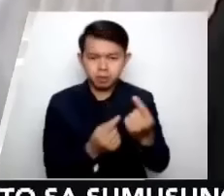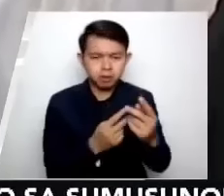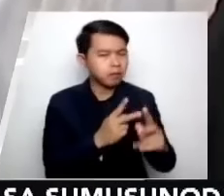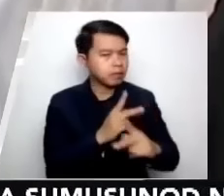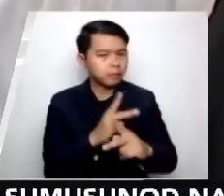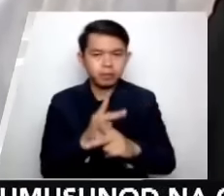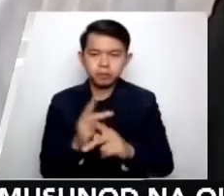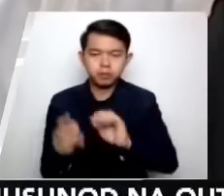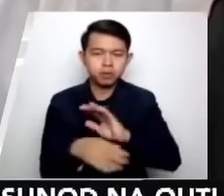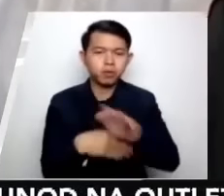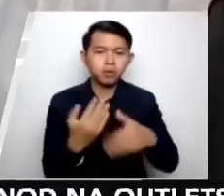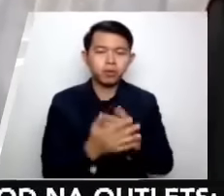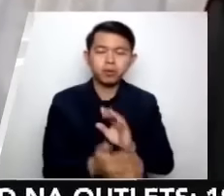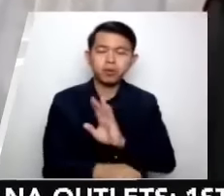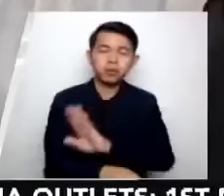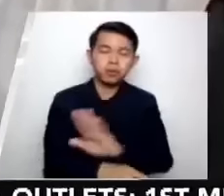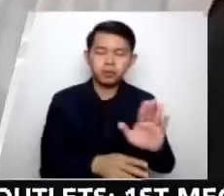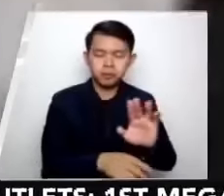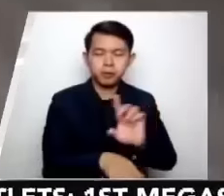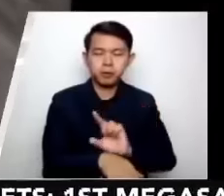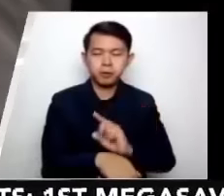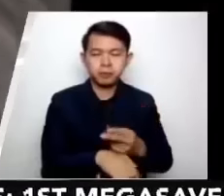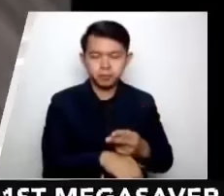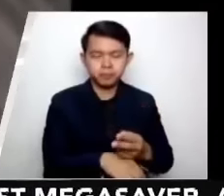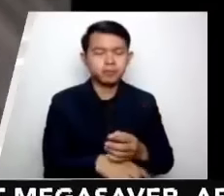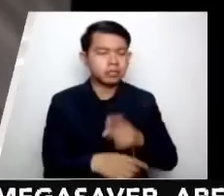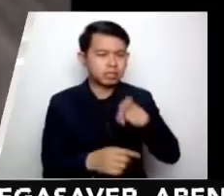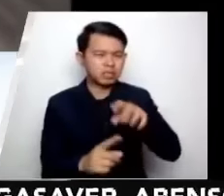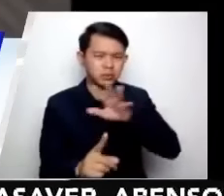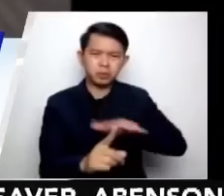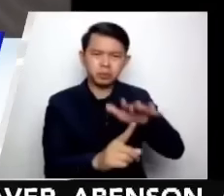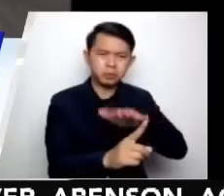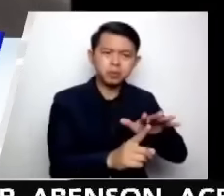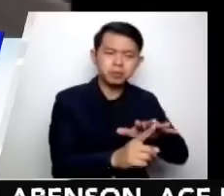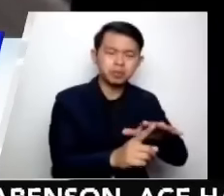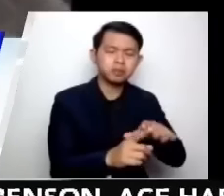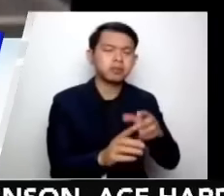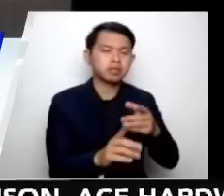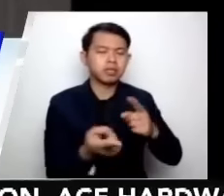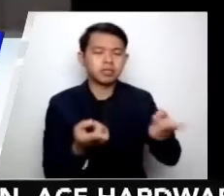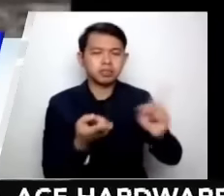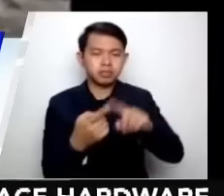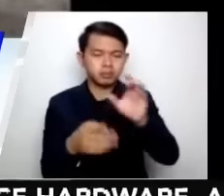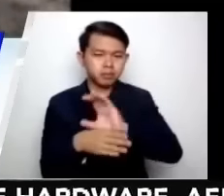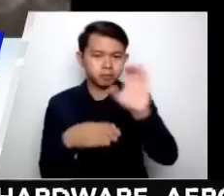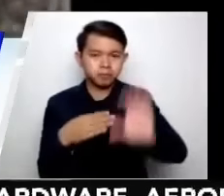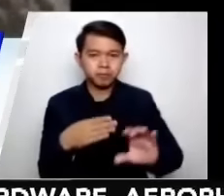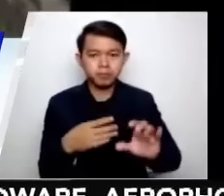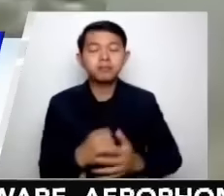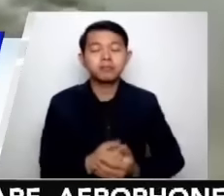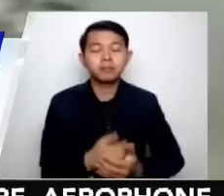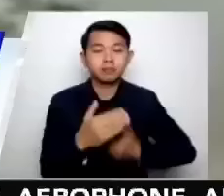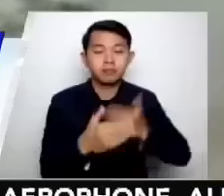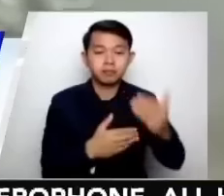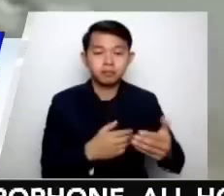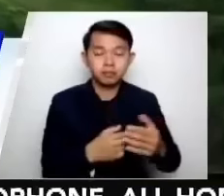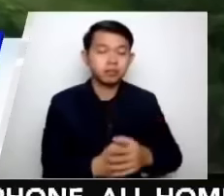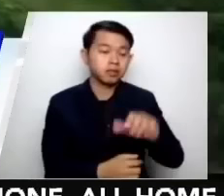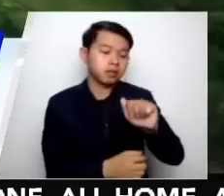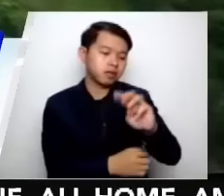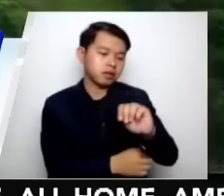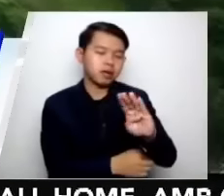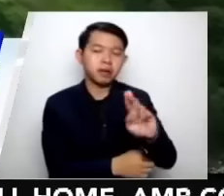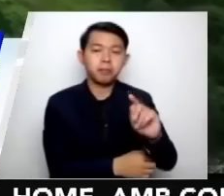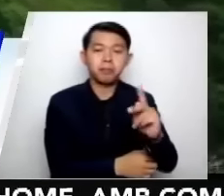Mag-intensify pa ito eh. So we'll have to watch until it's finished. Dahil din sa epekto ng Bagyong Julian, nagpakawala na ng tubig ang Ambuklaw, Binga at